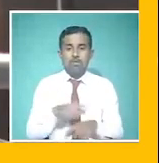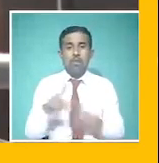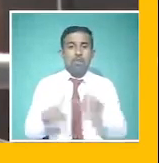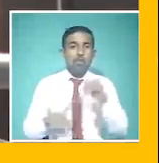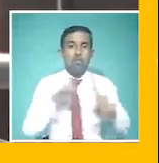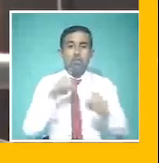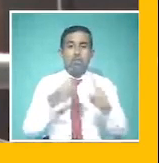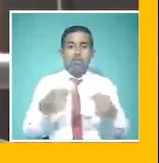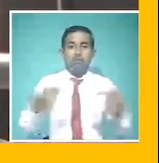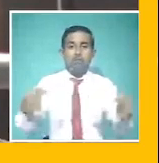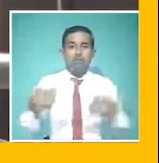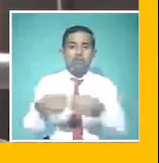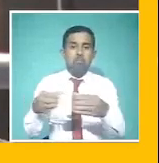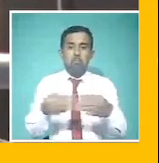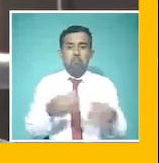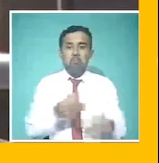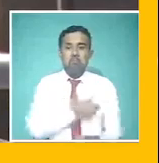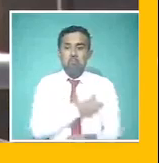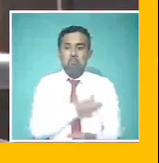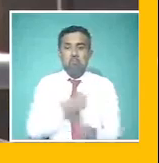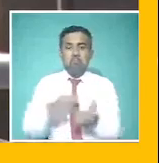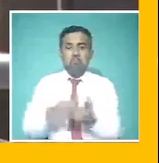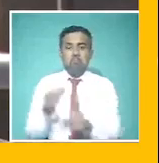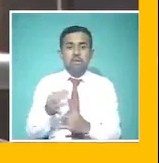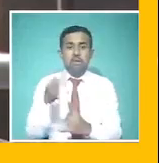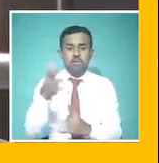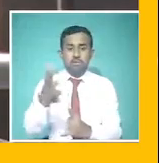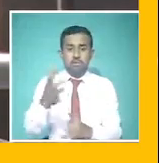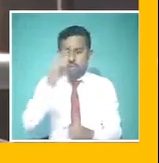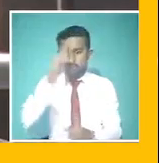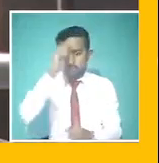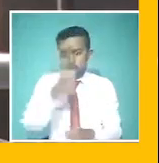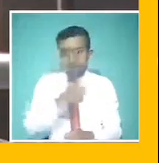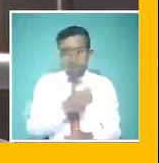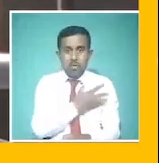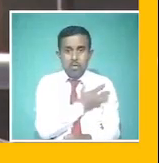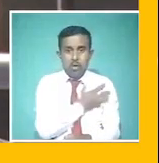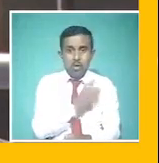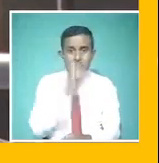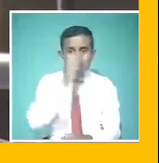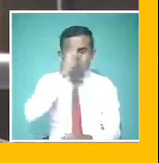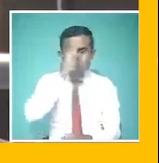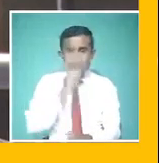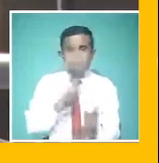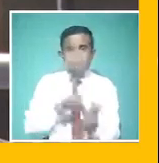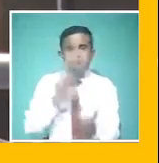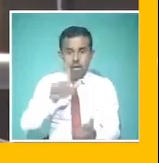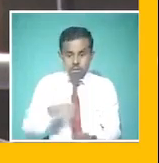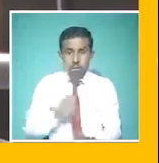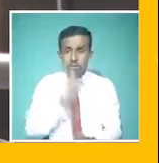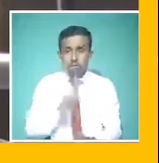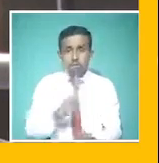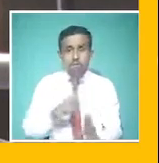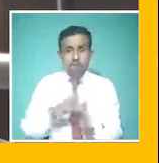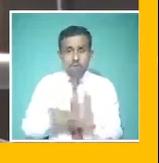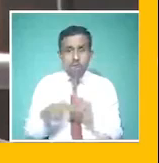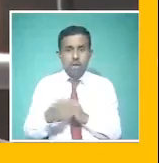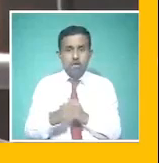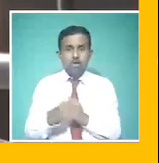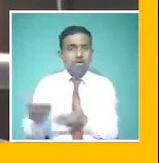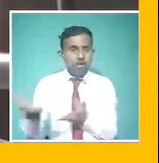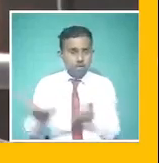සජිත්. විවාදයට සංස්කෘතික අමාත්‍යාංශයේ වැය ශීර්ෂත් අදාළ නිසා බැටින් විකට් එකක ප්ලේ කරන කලූලා සනත්ලා